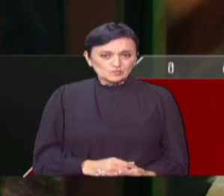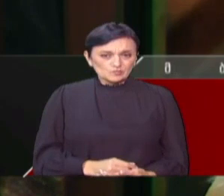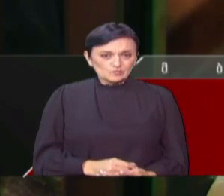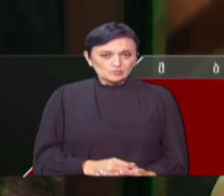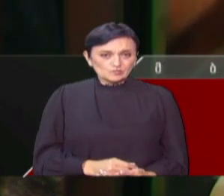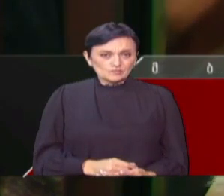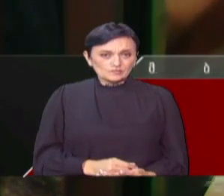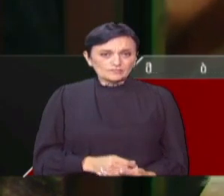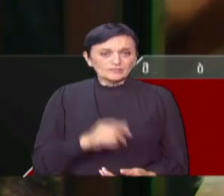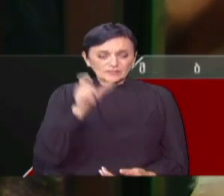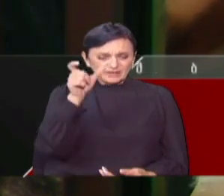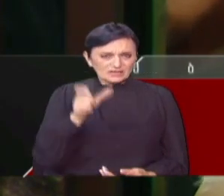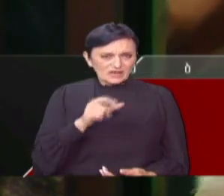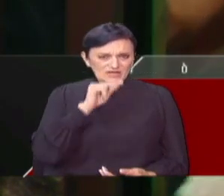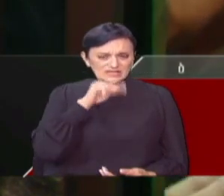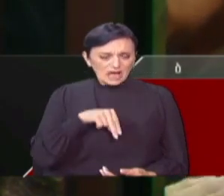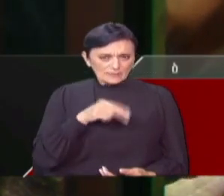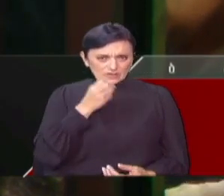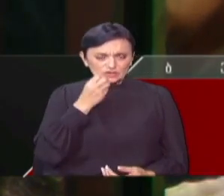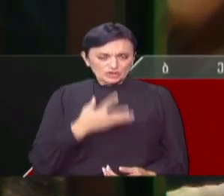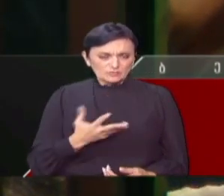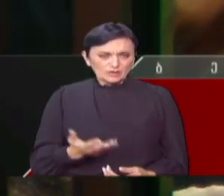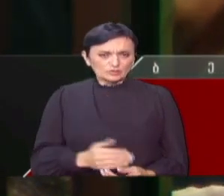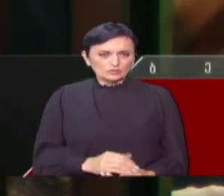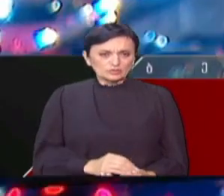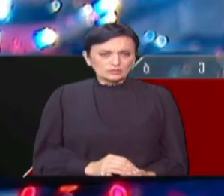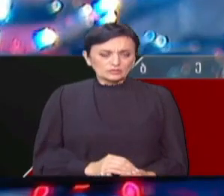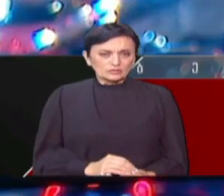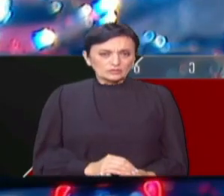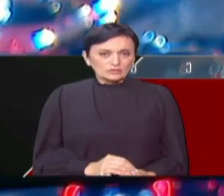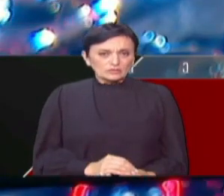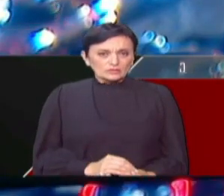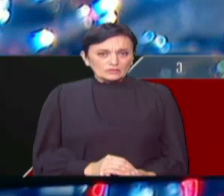Ესე იგი, ცნობთ თავს დამნაშავეთ, კი ბატონო.